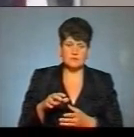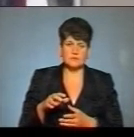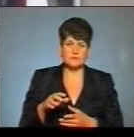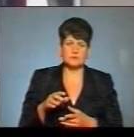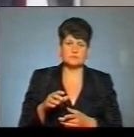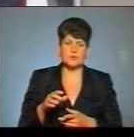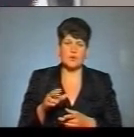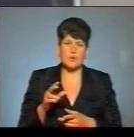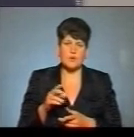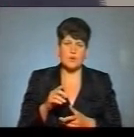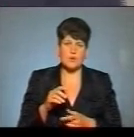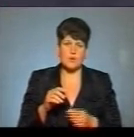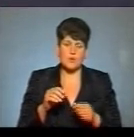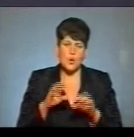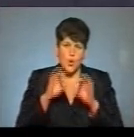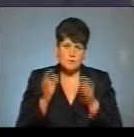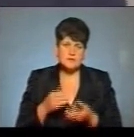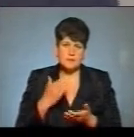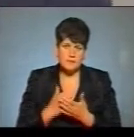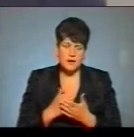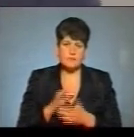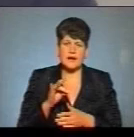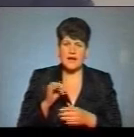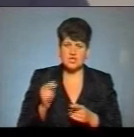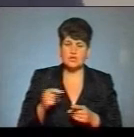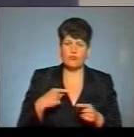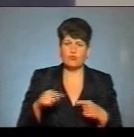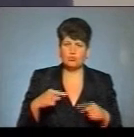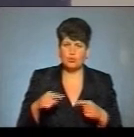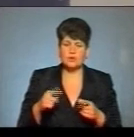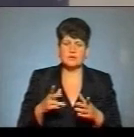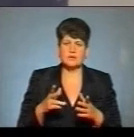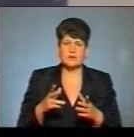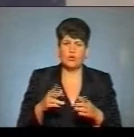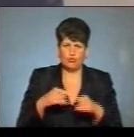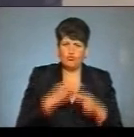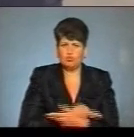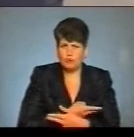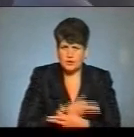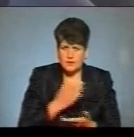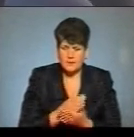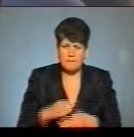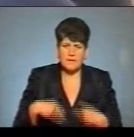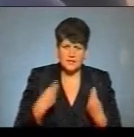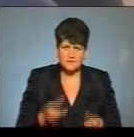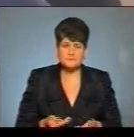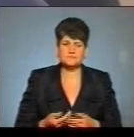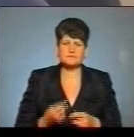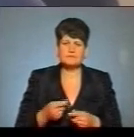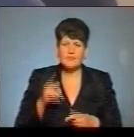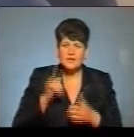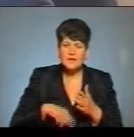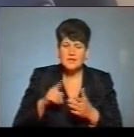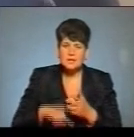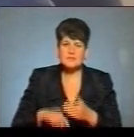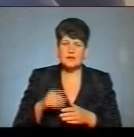Так само маємо речі, футболки, які теж передаємо туди хлопцям на схід. Надіємося і віримо в тому,